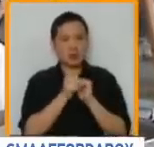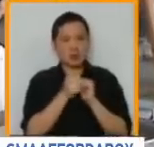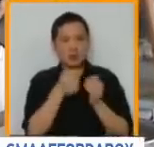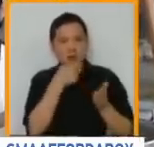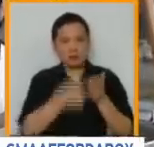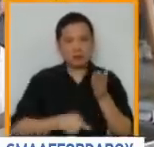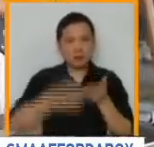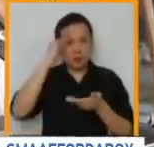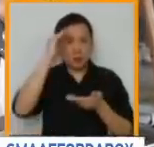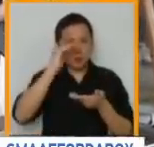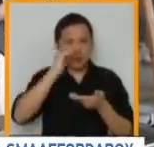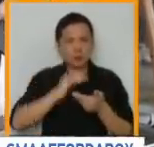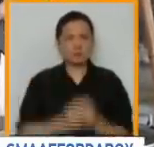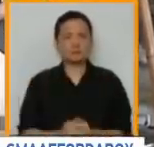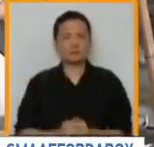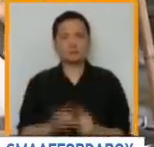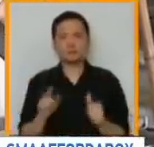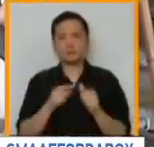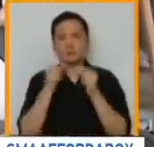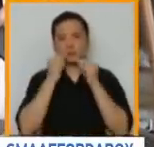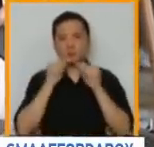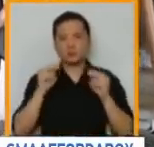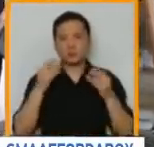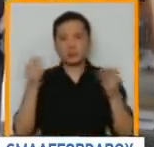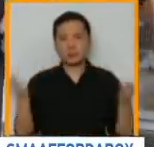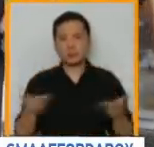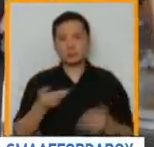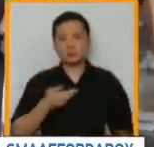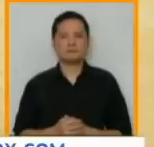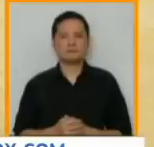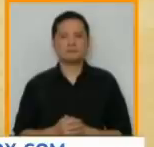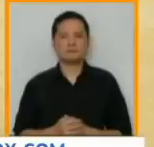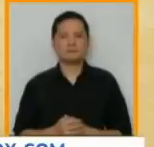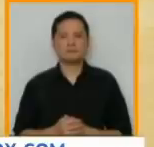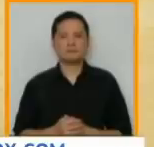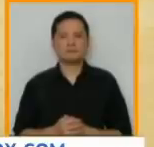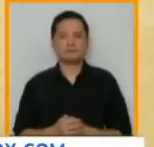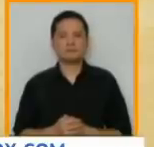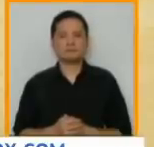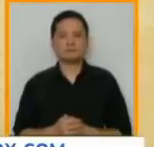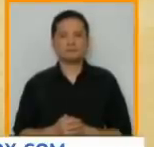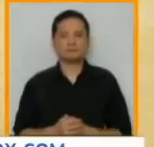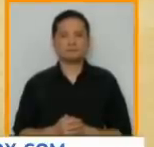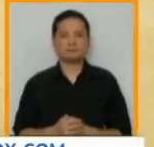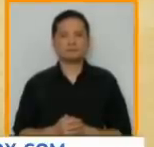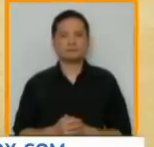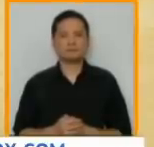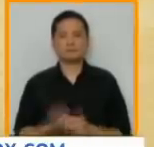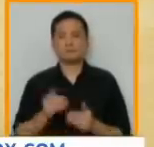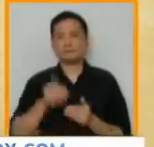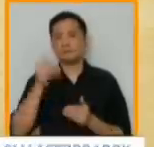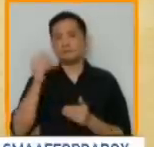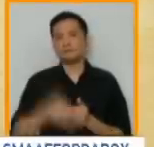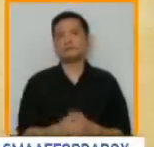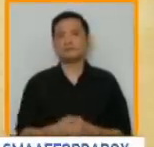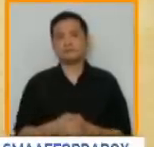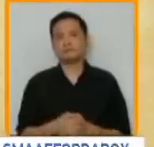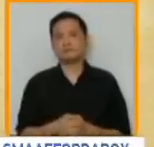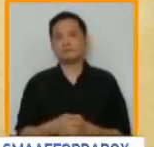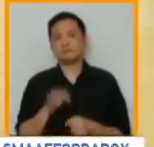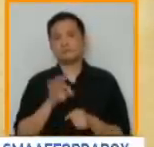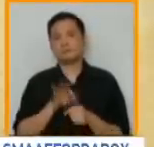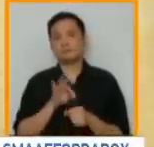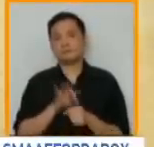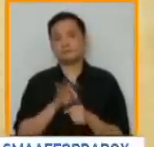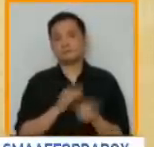ang unang balita. Bernadette Reyes, Buong Puso para sa Pilipino. Sumagot sa iba't ibang issue ang ilang presidential aspirants sa